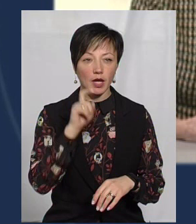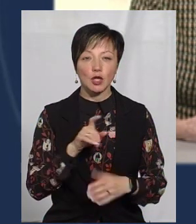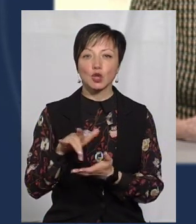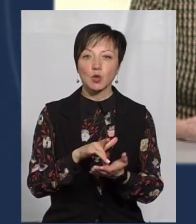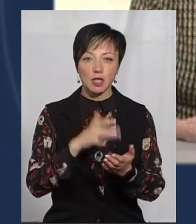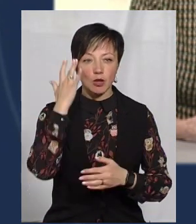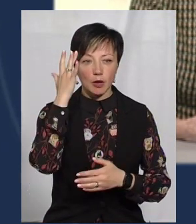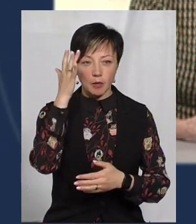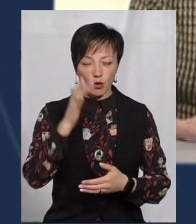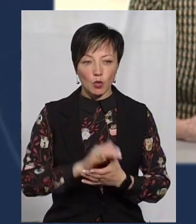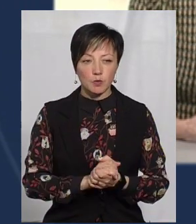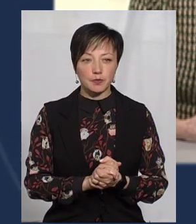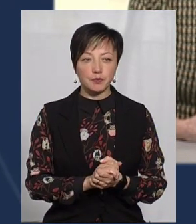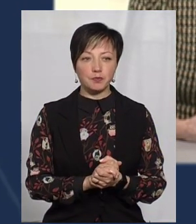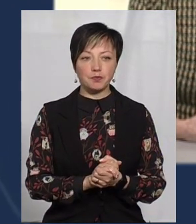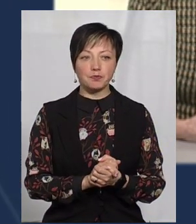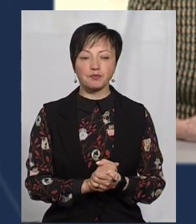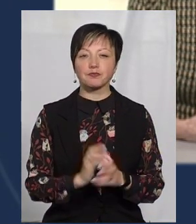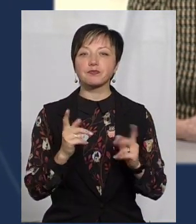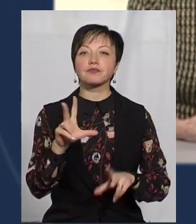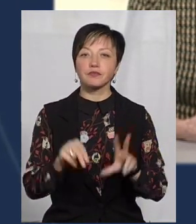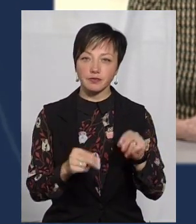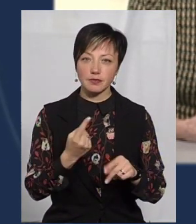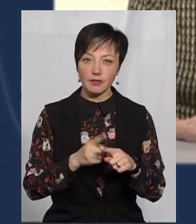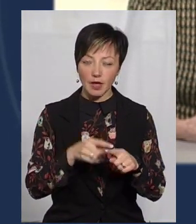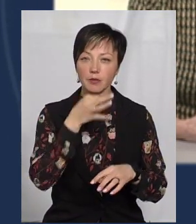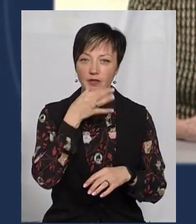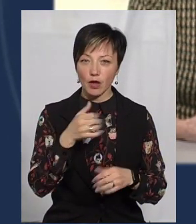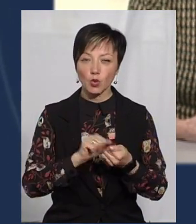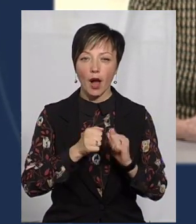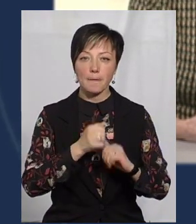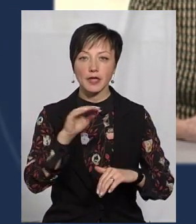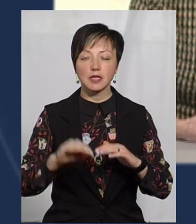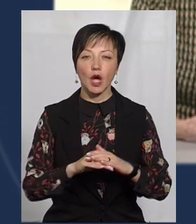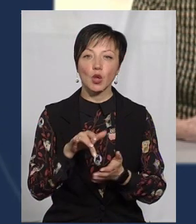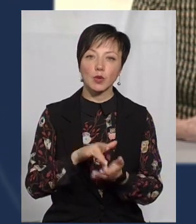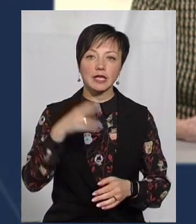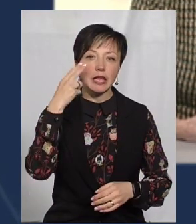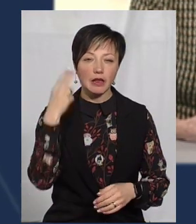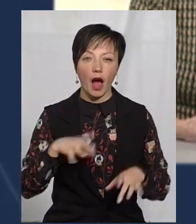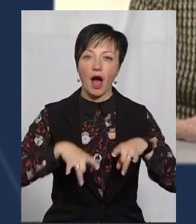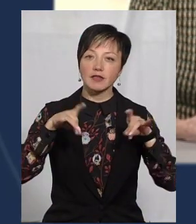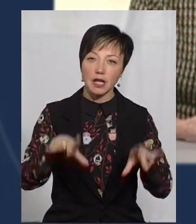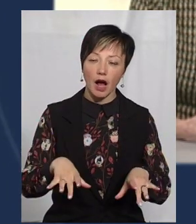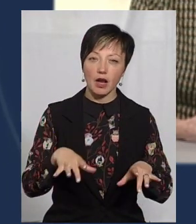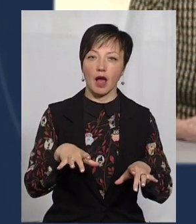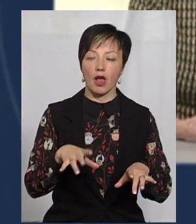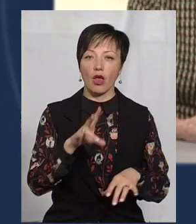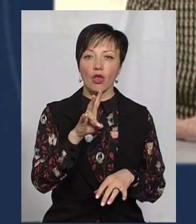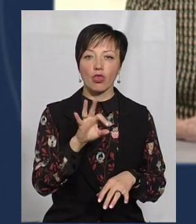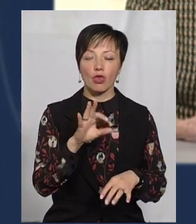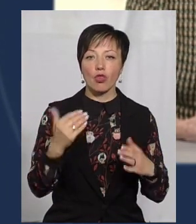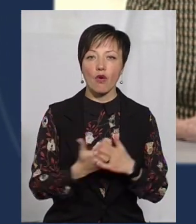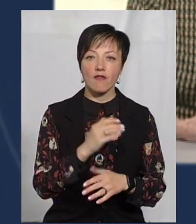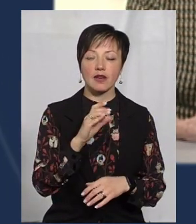із туристичною метою. Як вважаєте, це привабить до Кам'янця туристів із Китаю, Австралії, Нової Зеландії